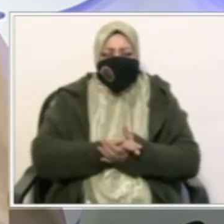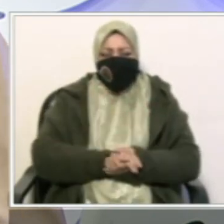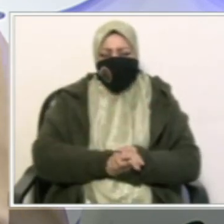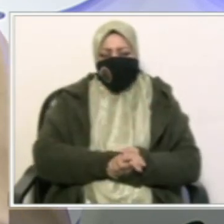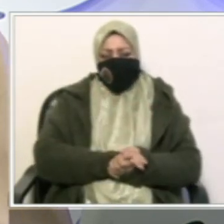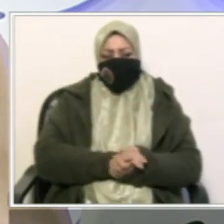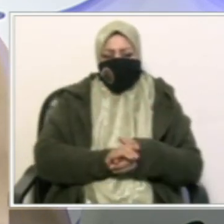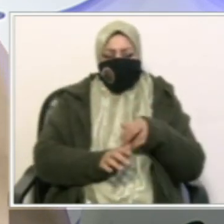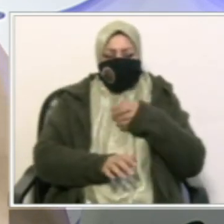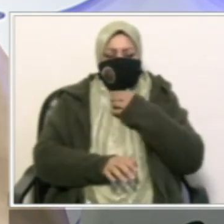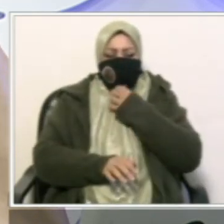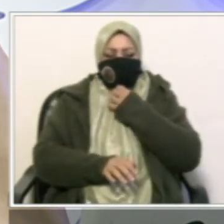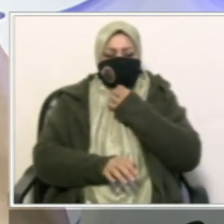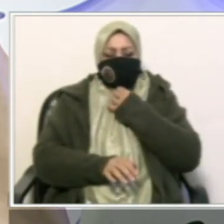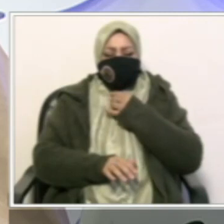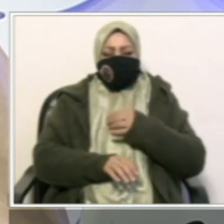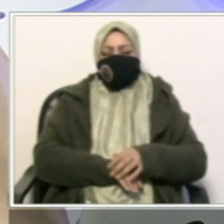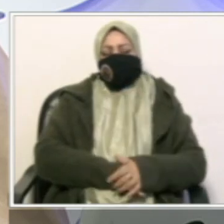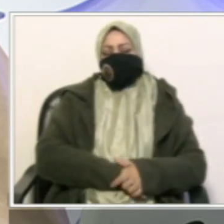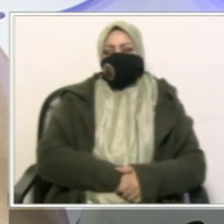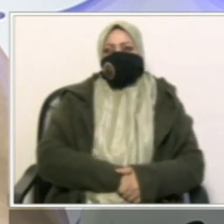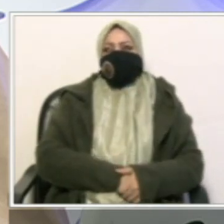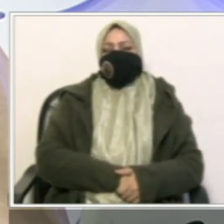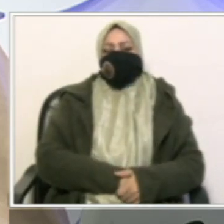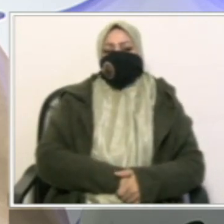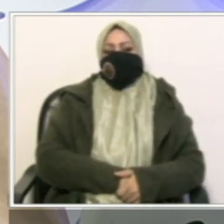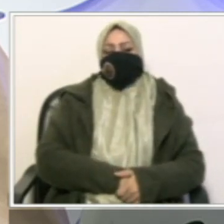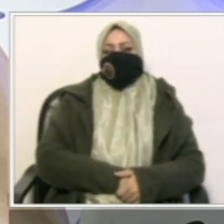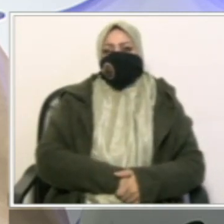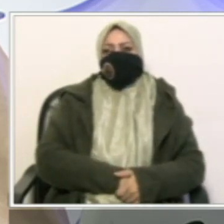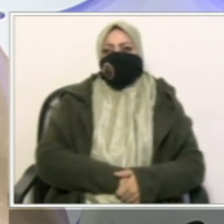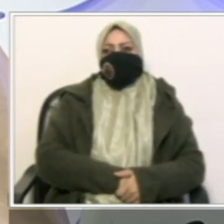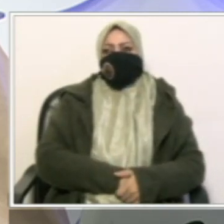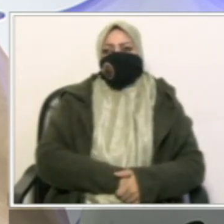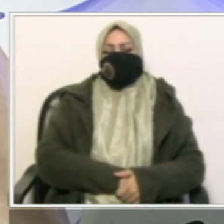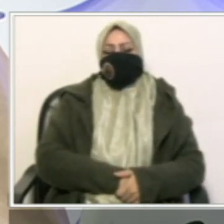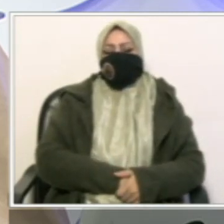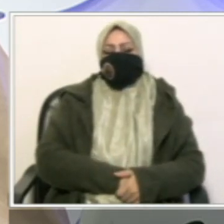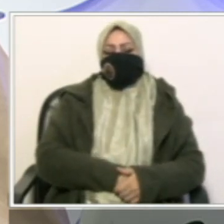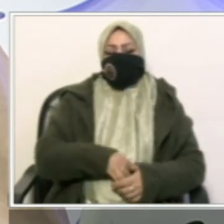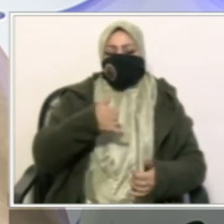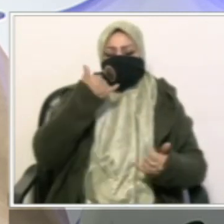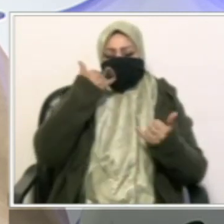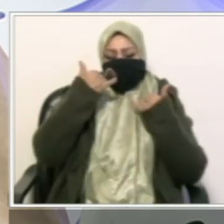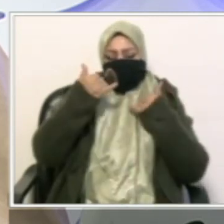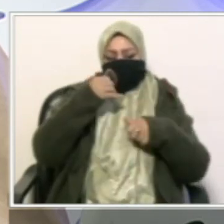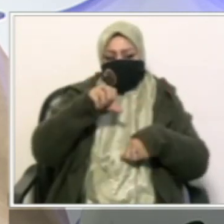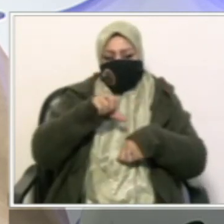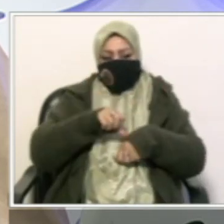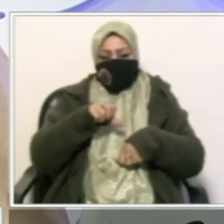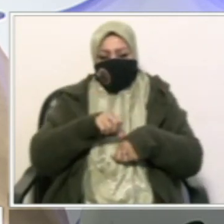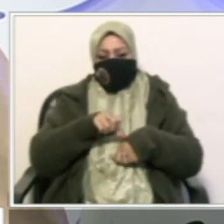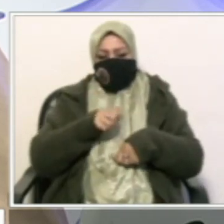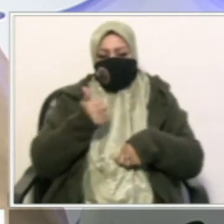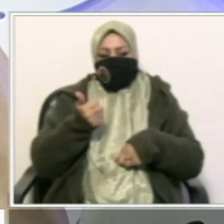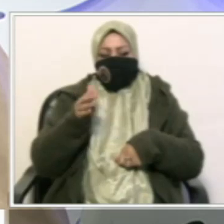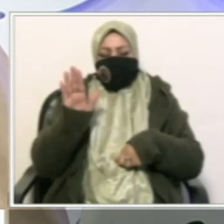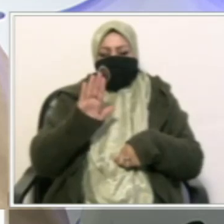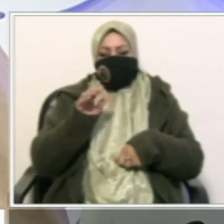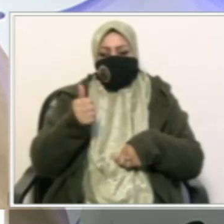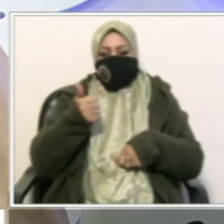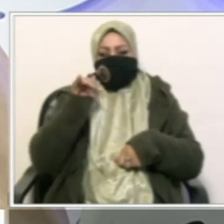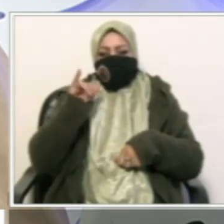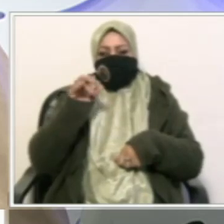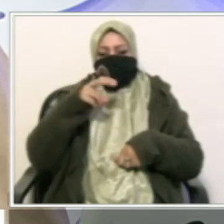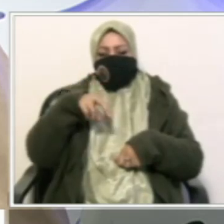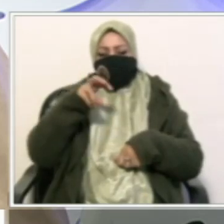معنا الأخ أسامة من طرابلس. السلام عليكم ورحمة الله وبركاته. وعليكم السلام ورحمة الله وبركاته. حياكم